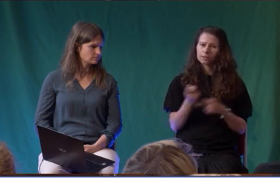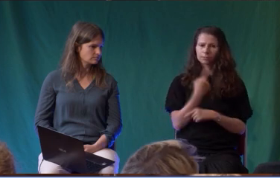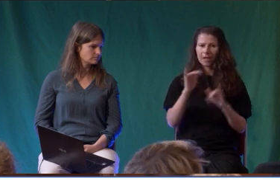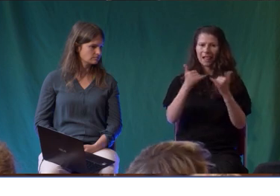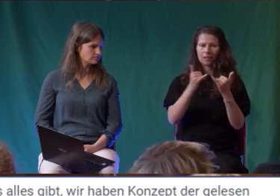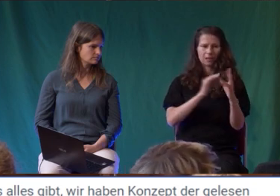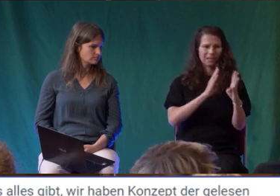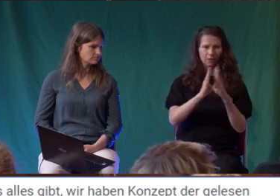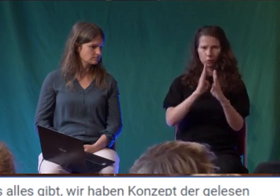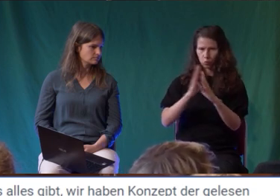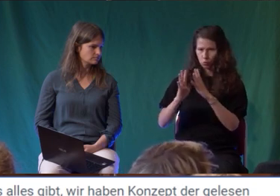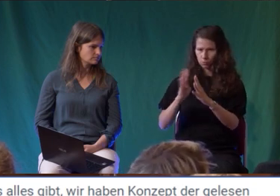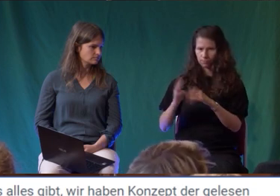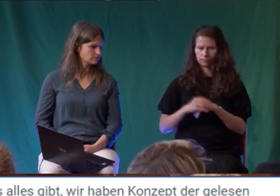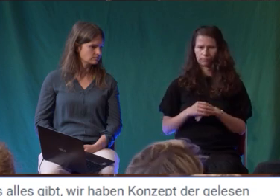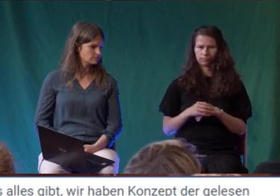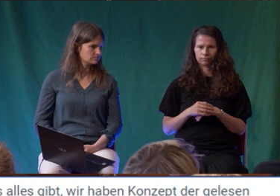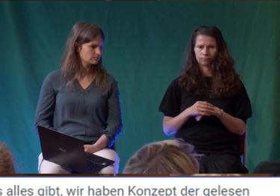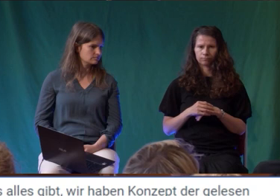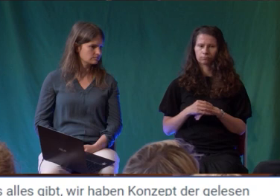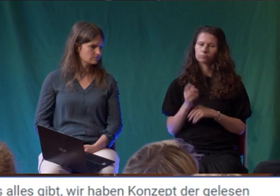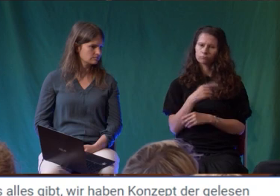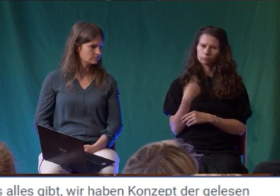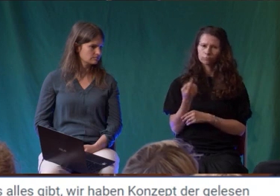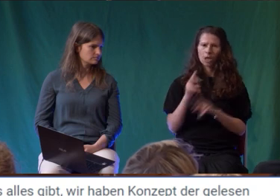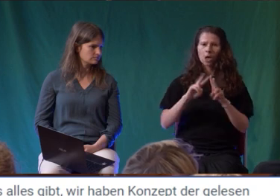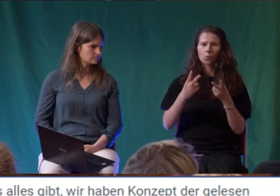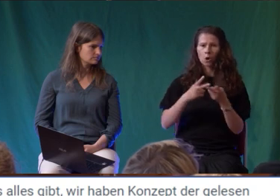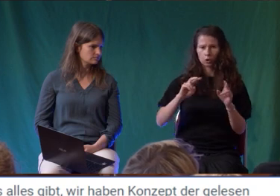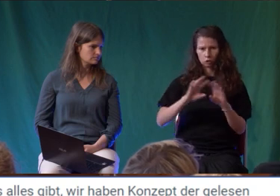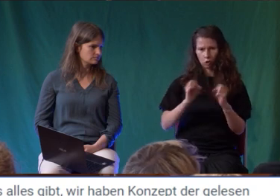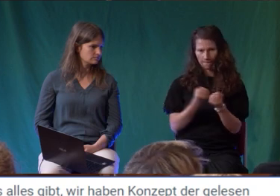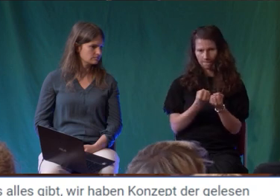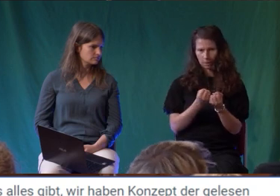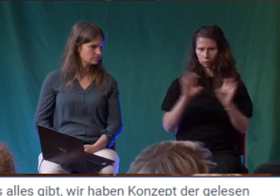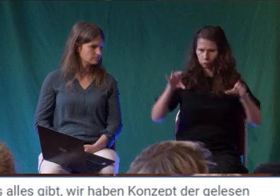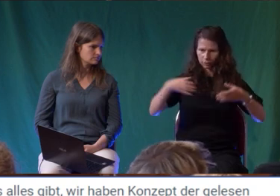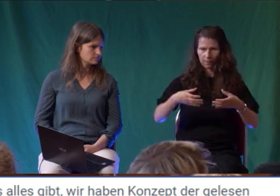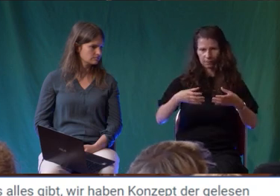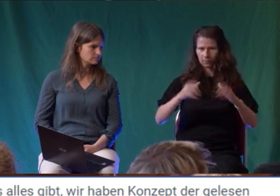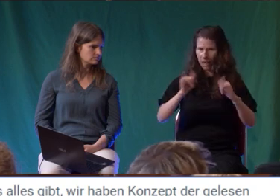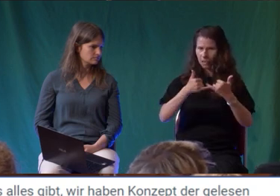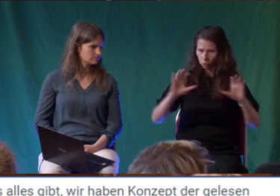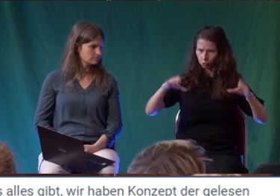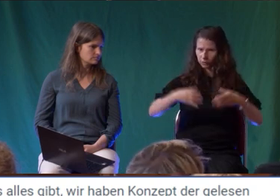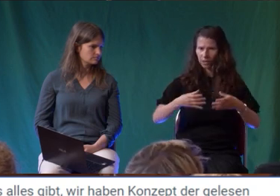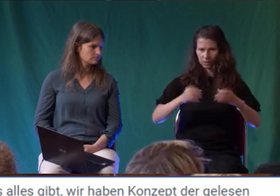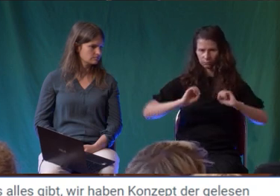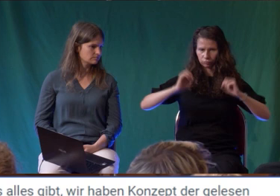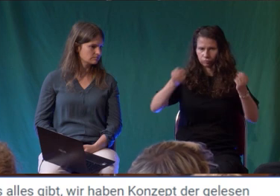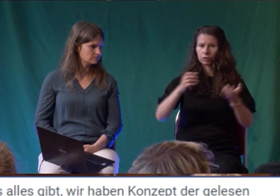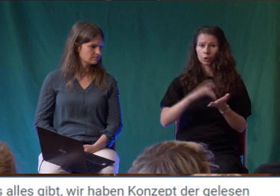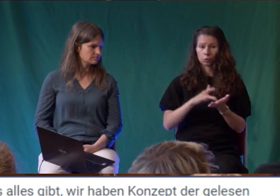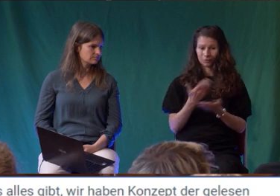Eltern geführt und wir haben Workshops mit Eltern gemacht denn wichtig war uns für dieses